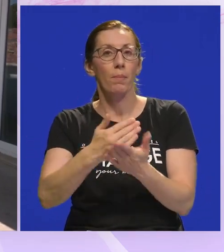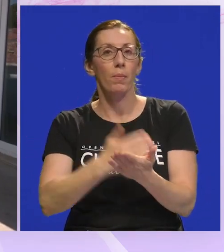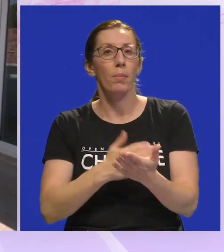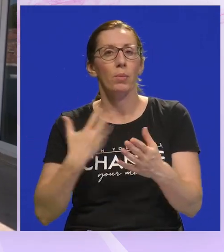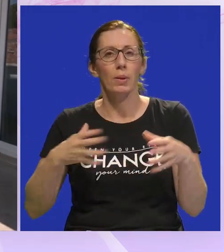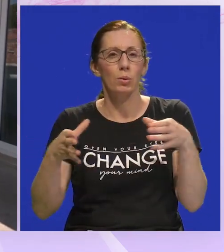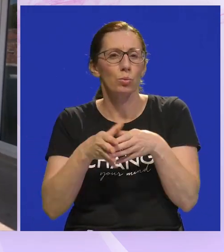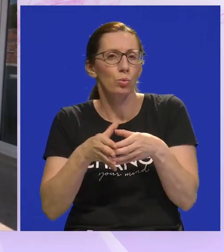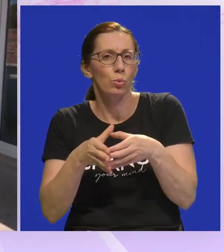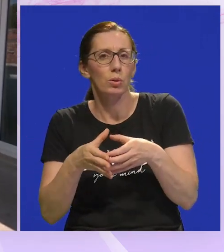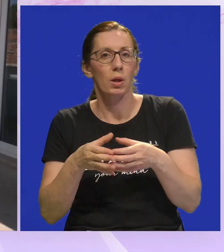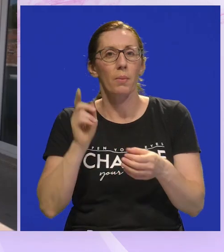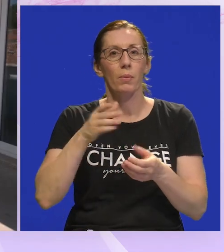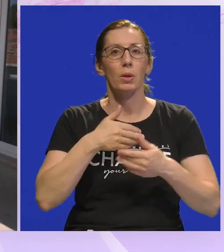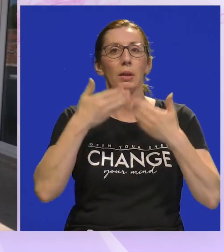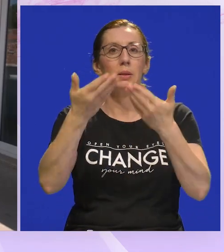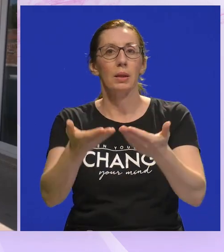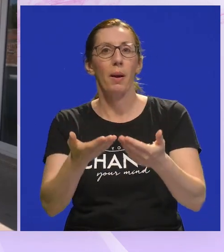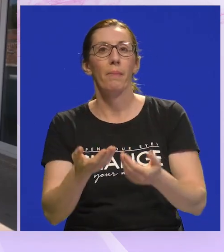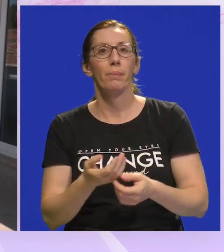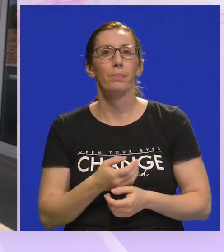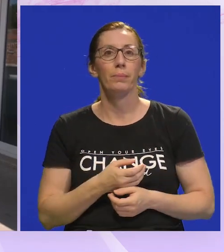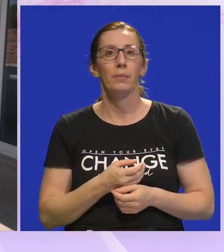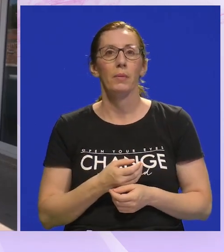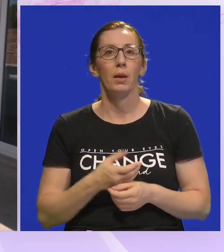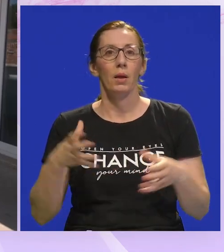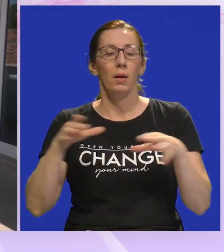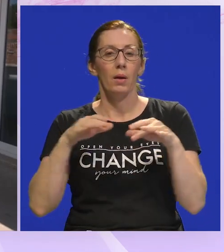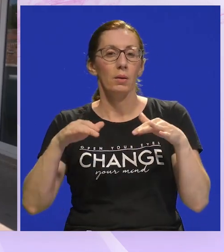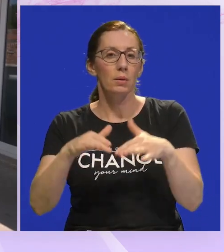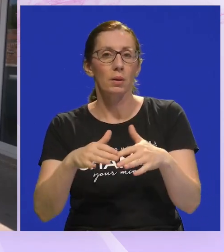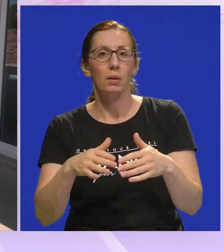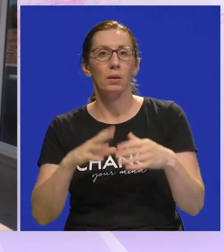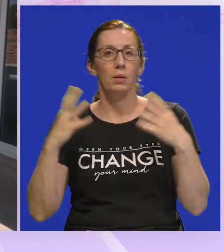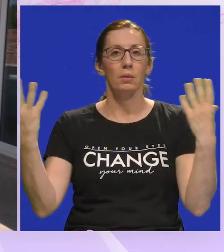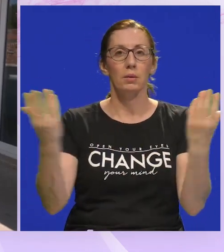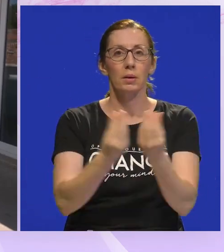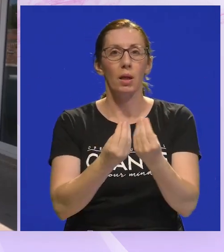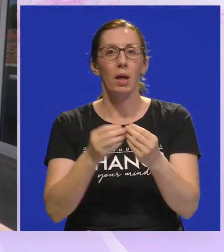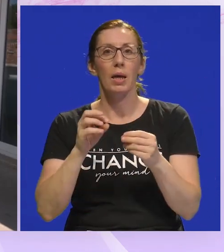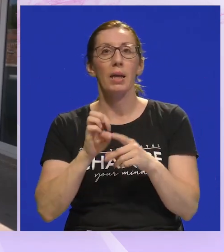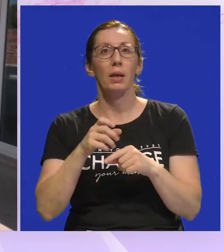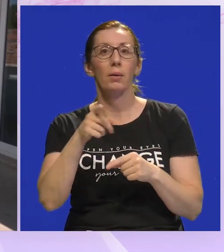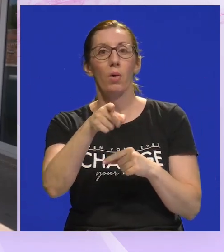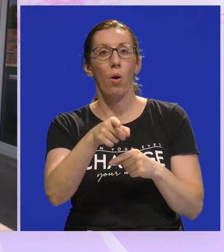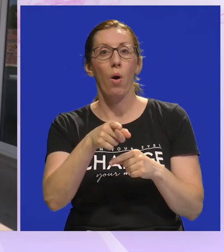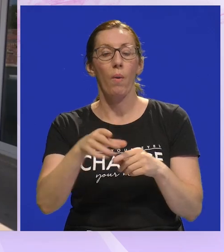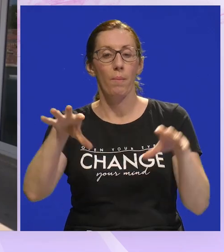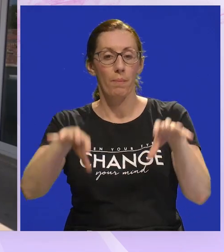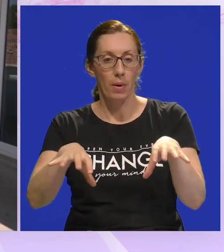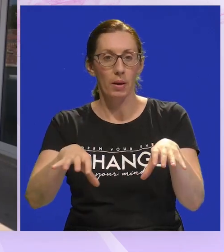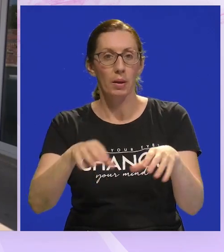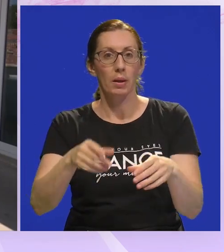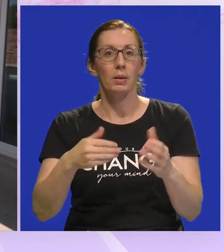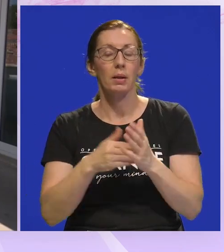je počesto vrlo gust. Međutim, pruža se prilika, ono što sam vam već rekla, sugrađanima, cijeloj regiji, da se